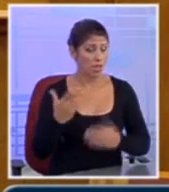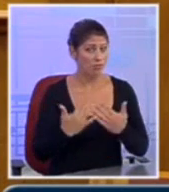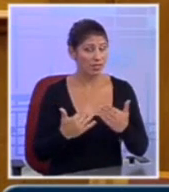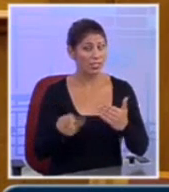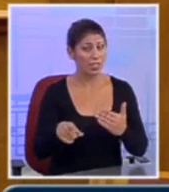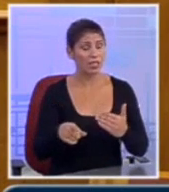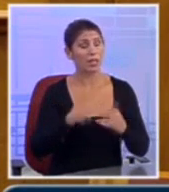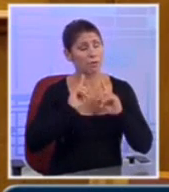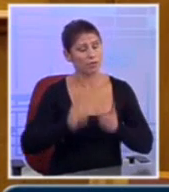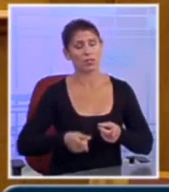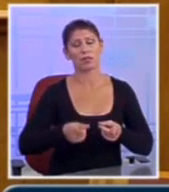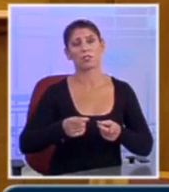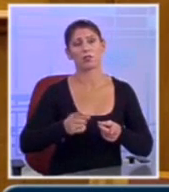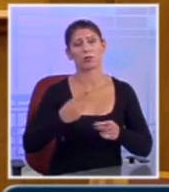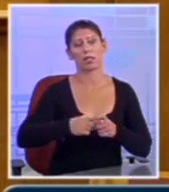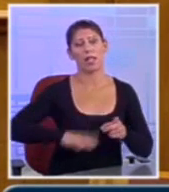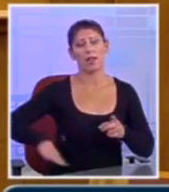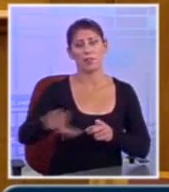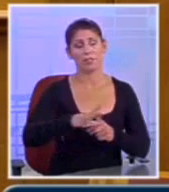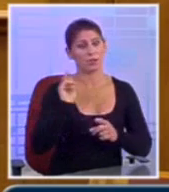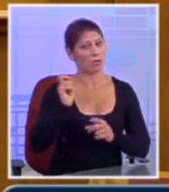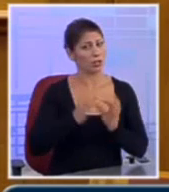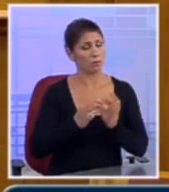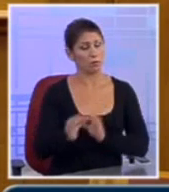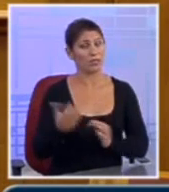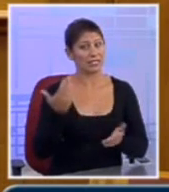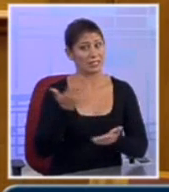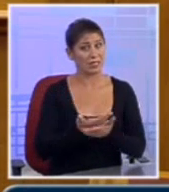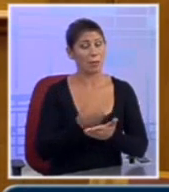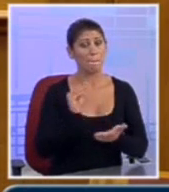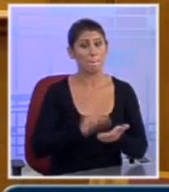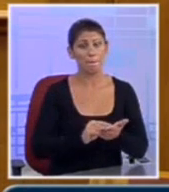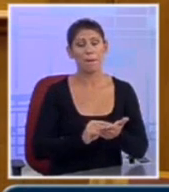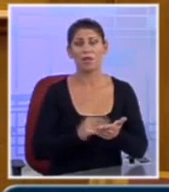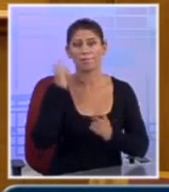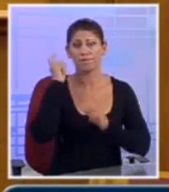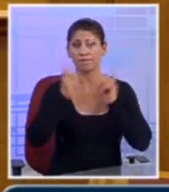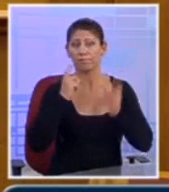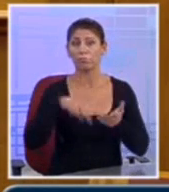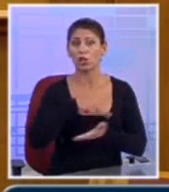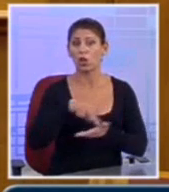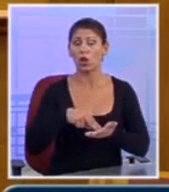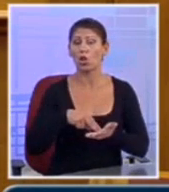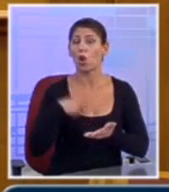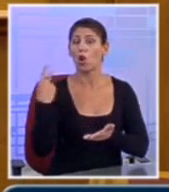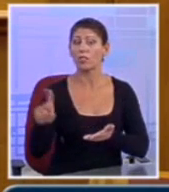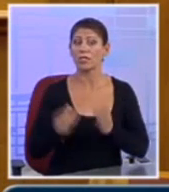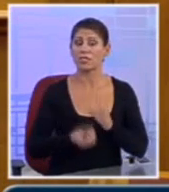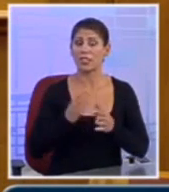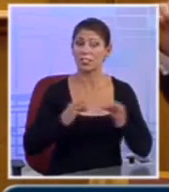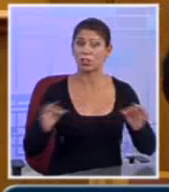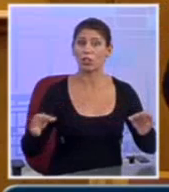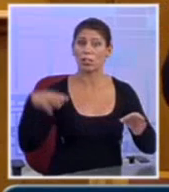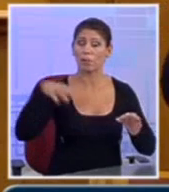ελληνικός λαός για τις πολιτικές που εφαρμόστηκαν. Καλείστε λοιπόν να επαναπροσδιορίσετε το ρόλο σας στη νέα ιστορική περίοδο,